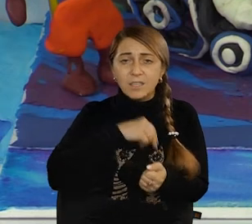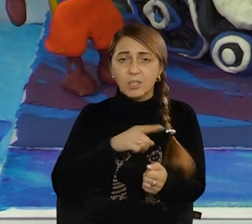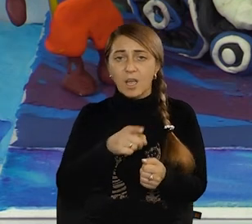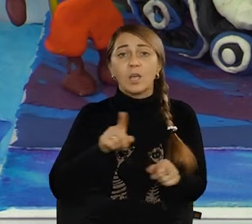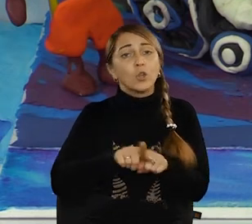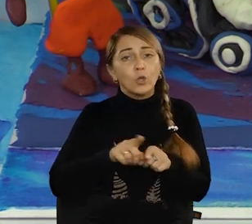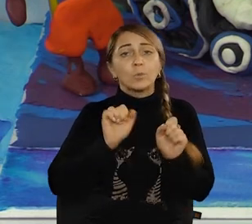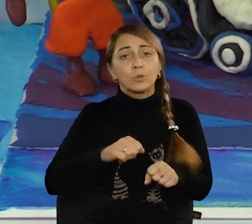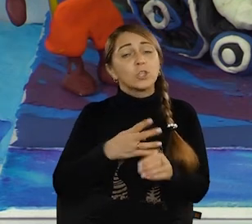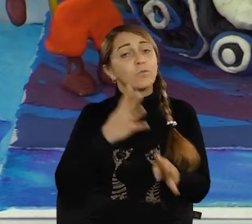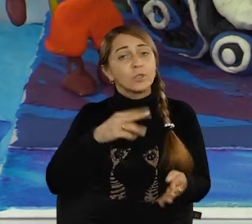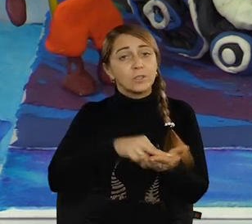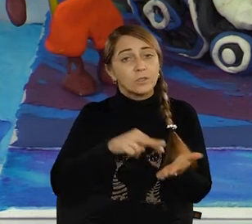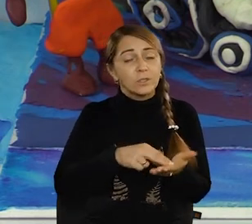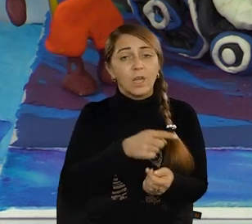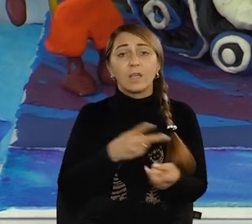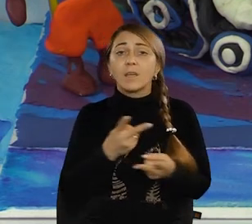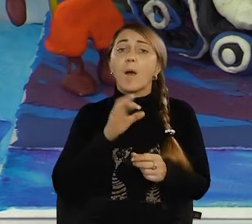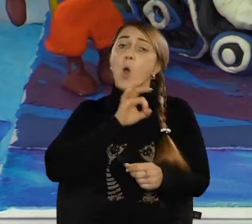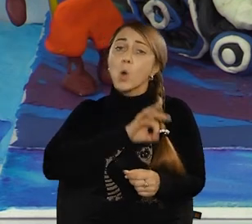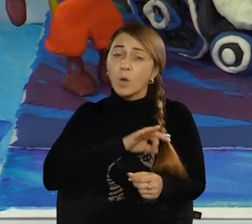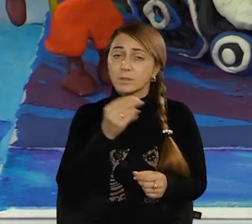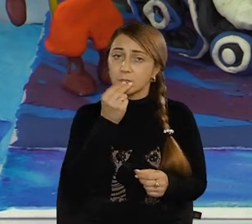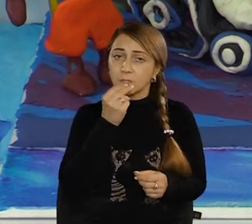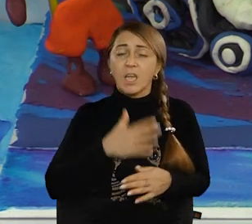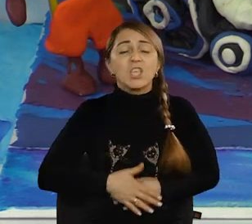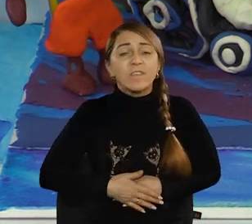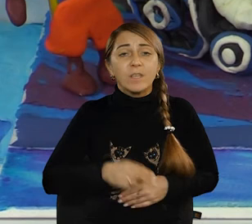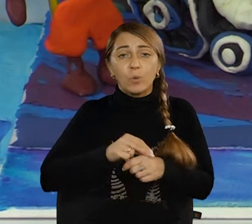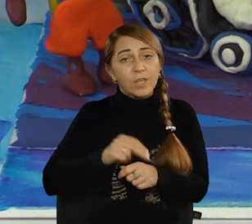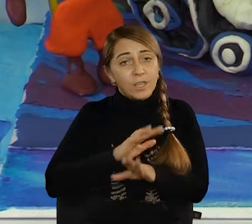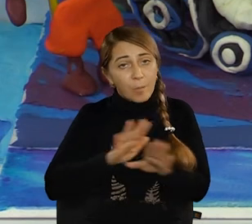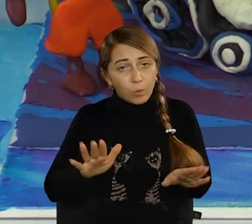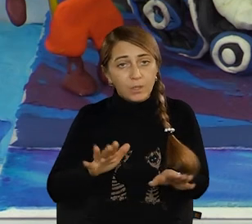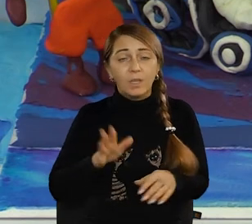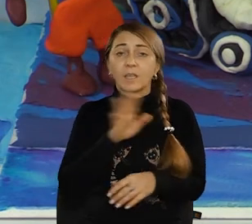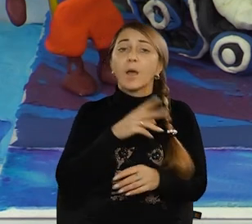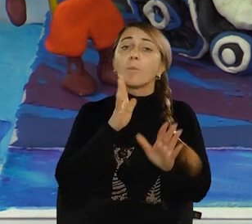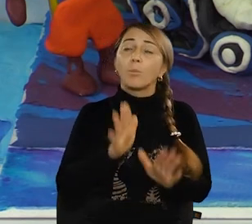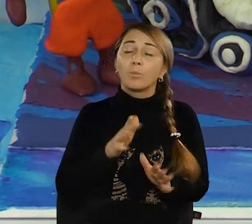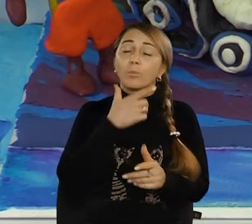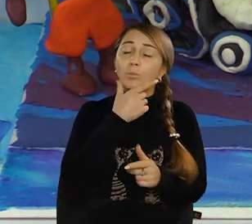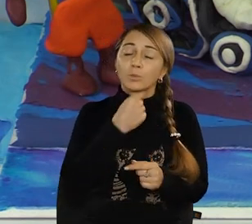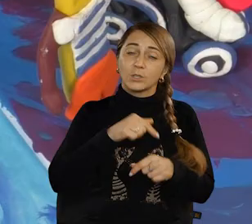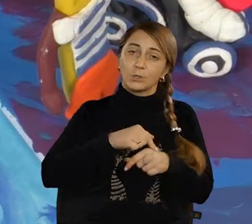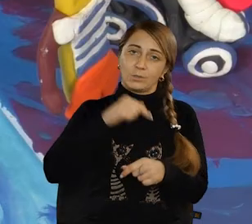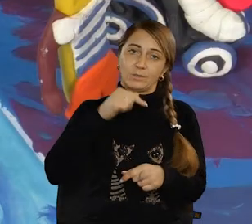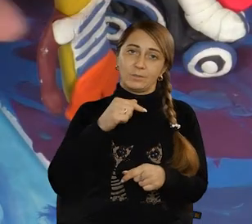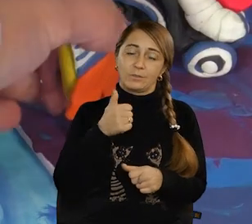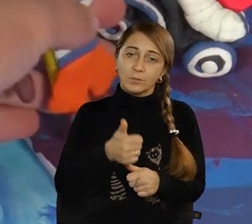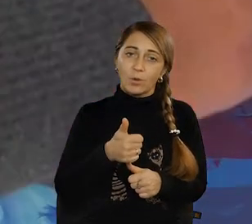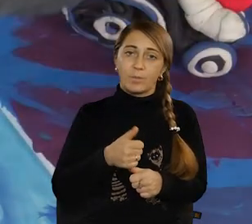цього лікаря, краще вживати корисну їжу. Тоді і живіт не буде боліти, та будеш гарно себе почувати.